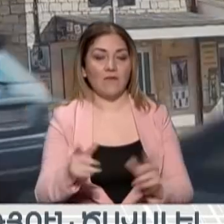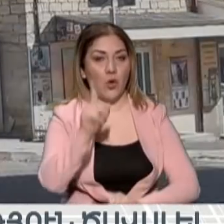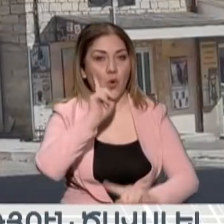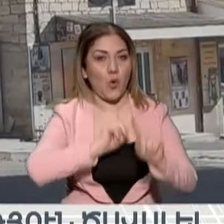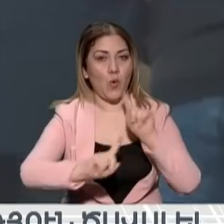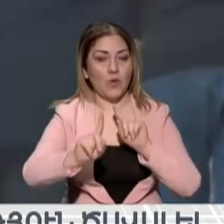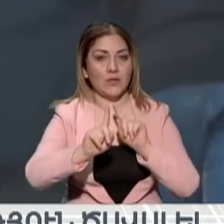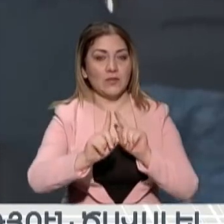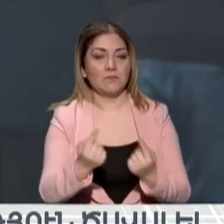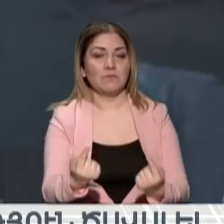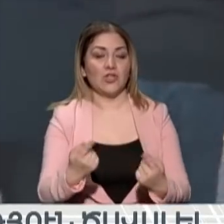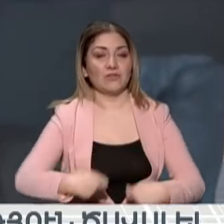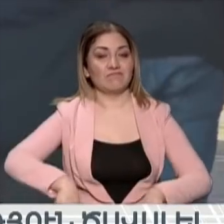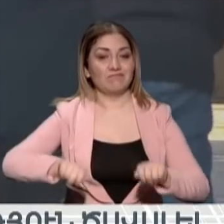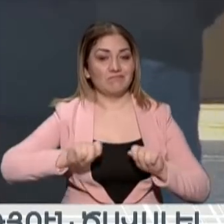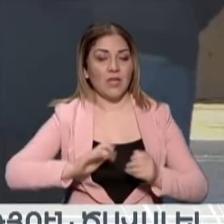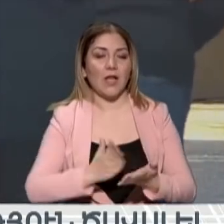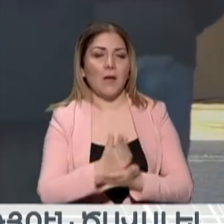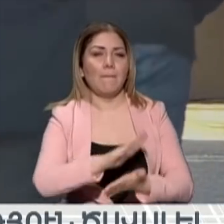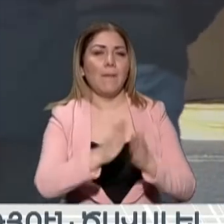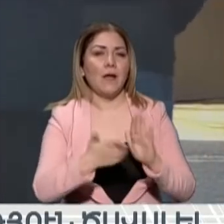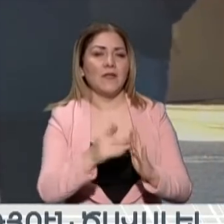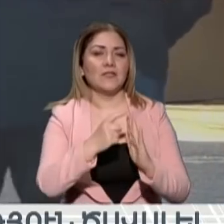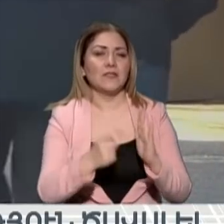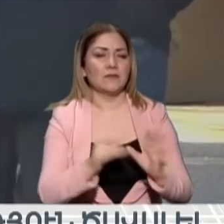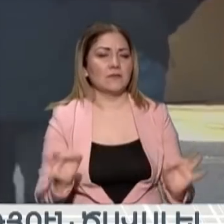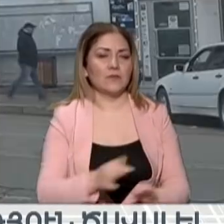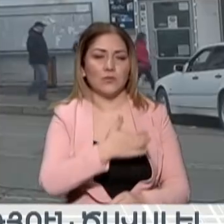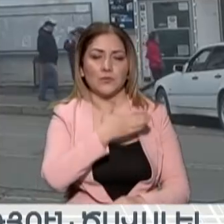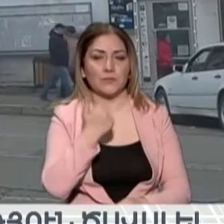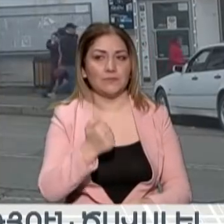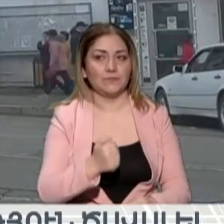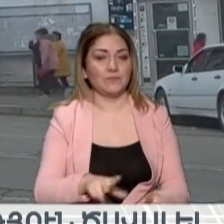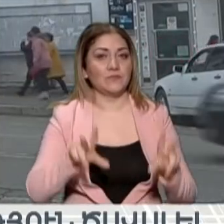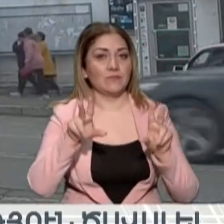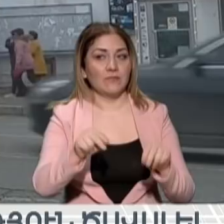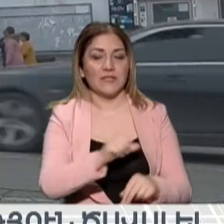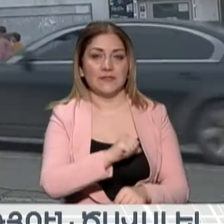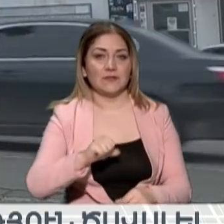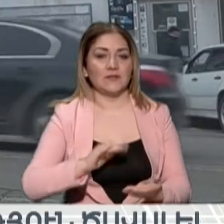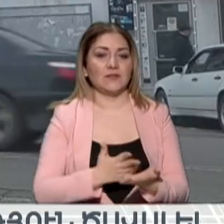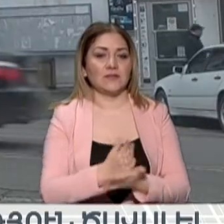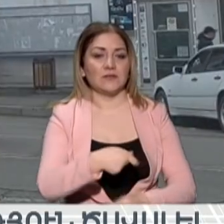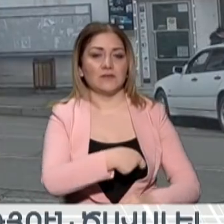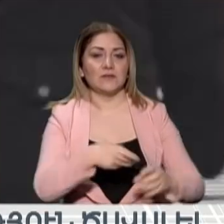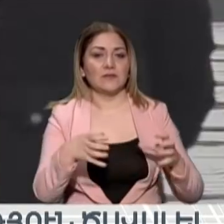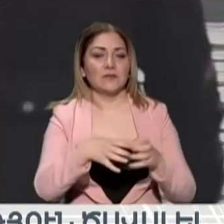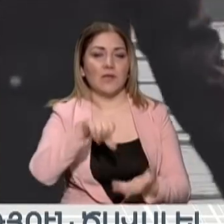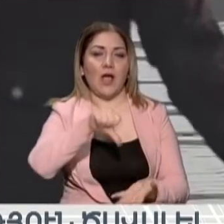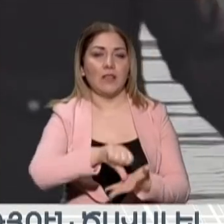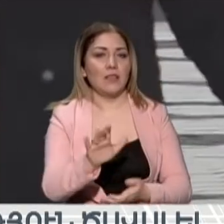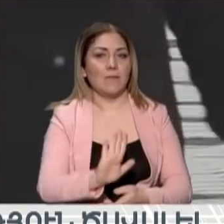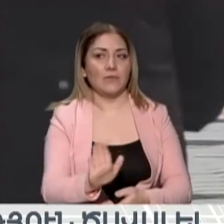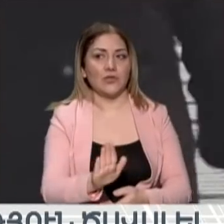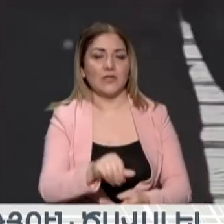խորհրդի պաշտոն ստանձնելը ոչ մի քաղաքական պայմանավորվածության արդյունքում չի եղել։ Հիշեցնում է, ինքը քաղաքական կուսակցության անդամ